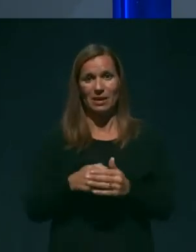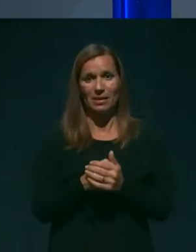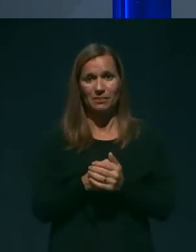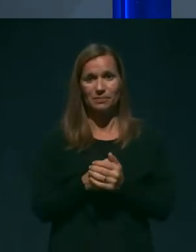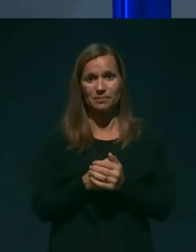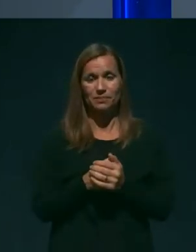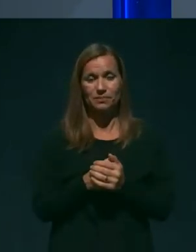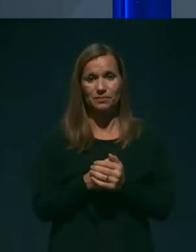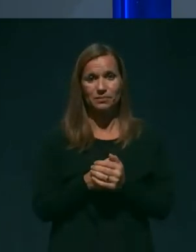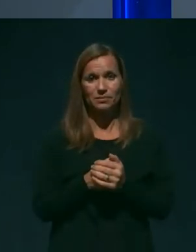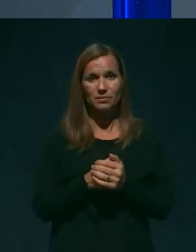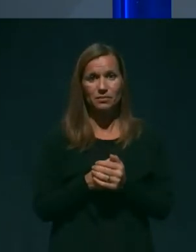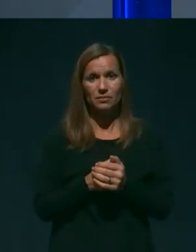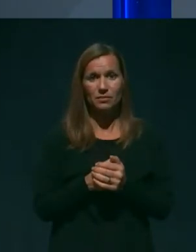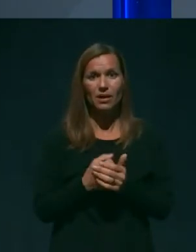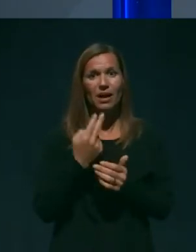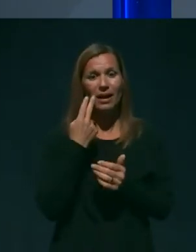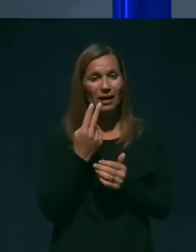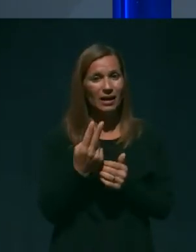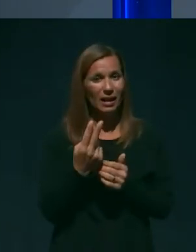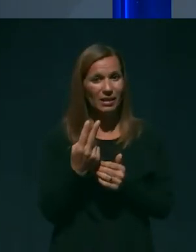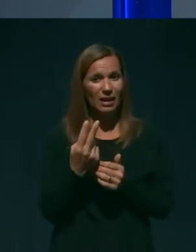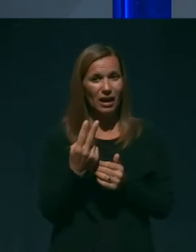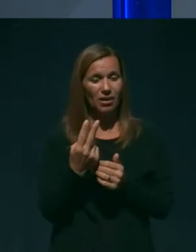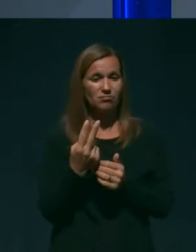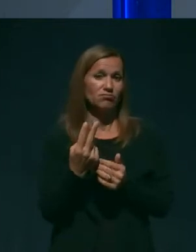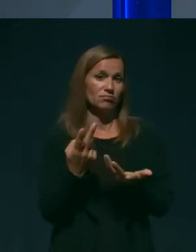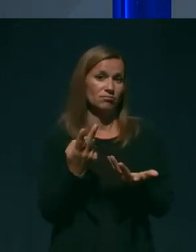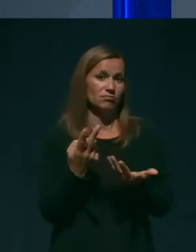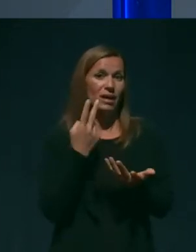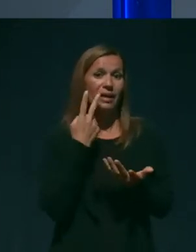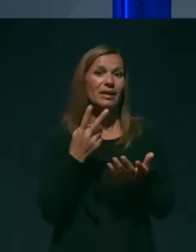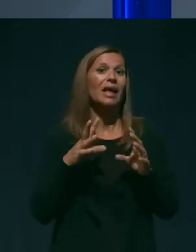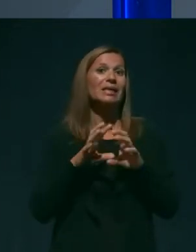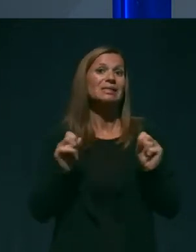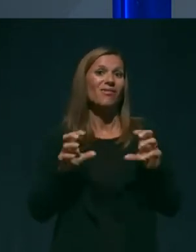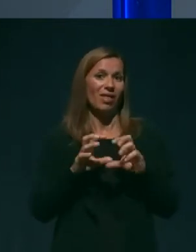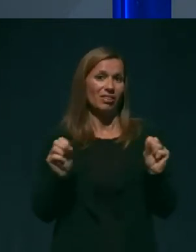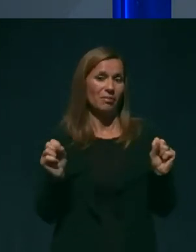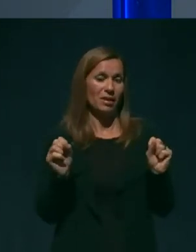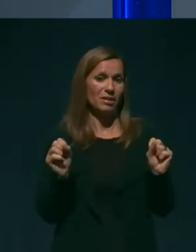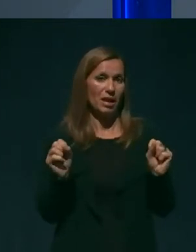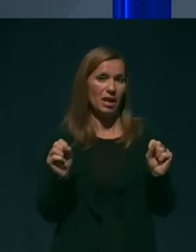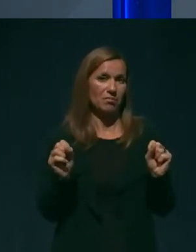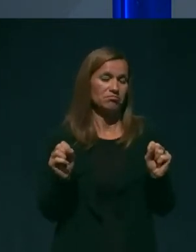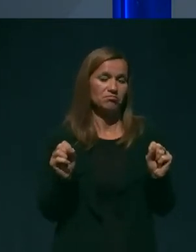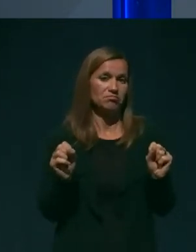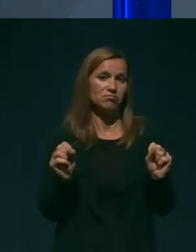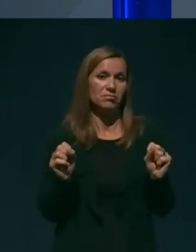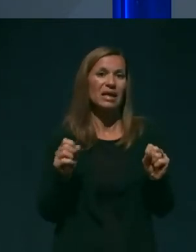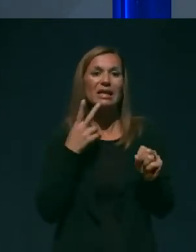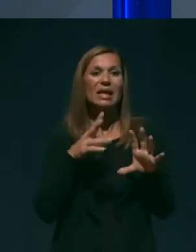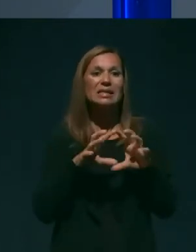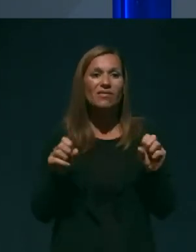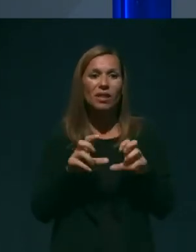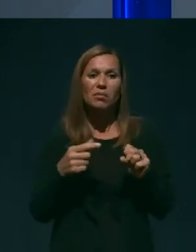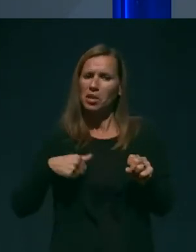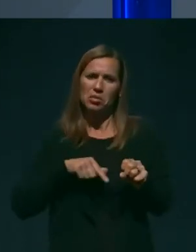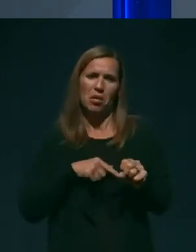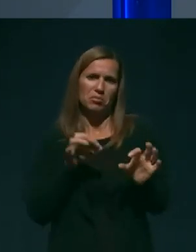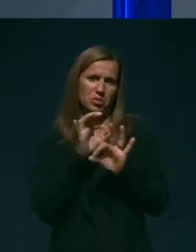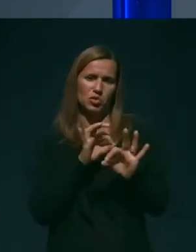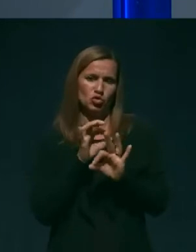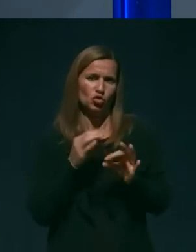takole, kar se tiče izvedbenih, na izvedbeni ravni, nam to ni tuje. Preverjanje